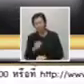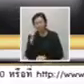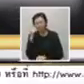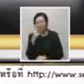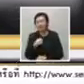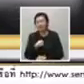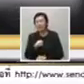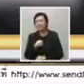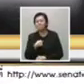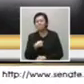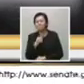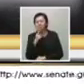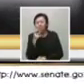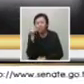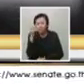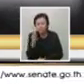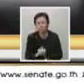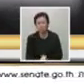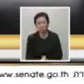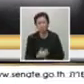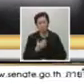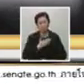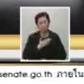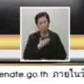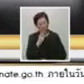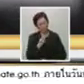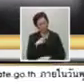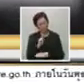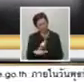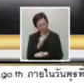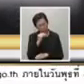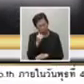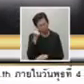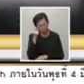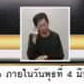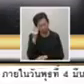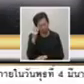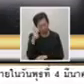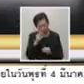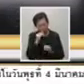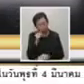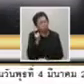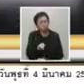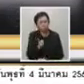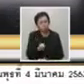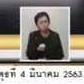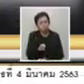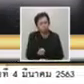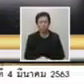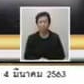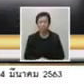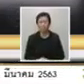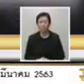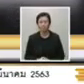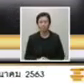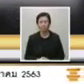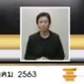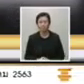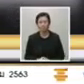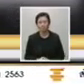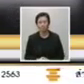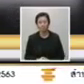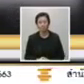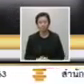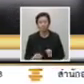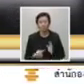ที่พูดอย่างจริงๆครับเพราะผมฟังท่านประธานวินิจฉัยอย่างนี้มาตลอดทั้ง2วัน3วันประเด็นอยู่ในยติเนี่ยเ